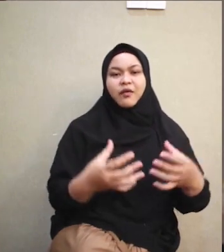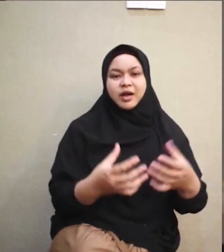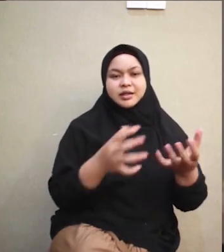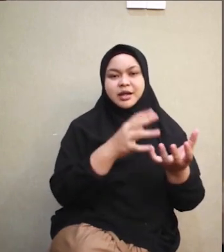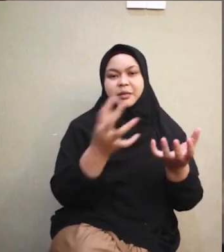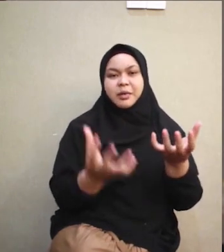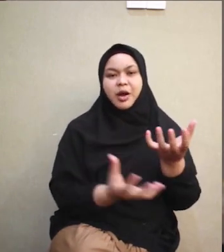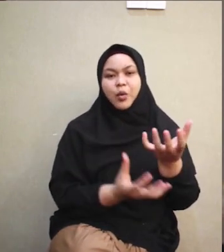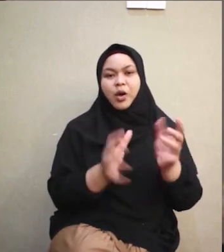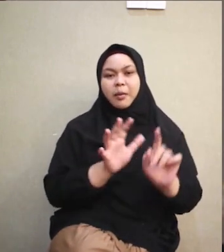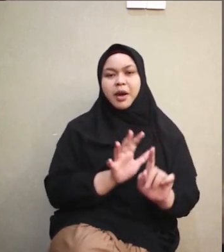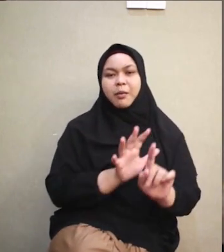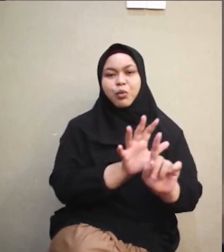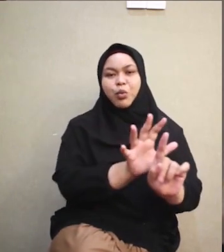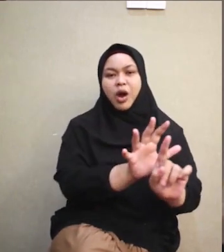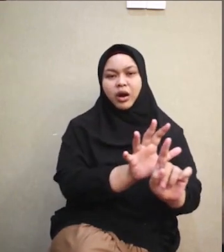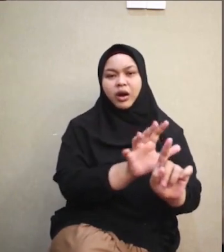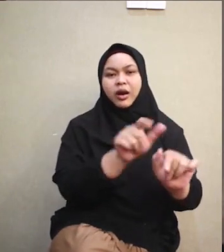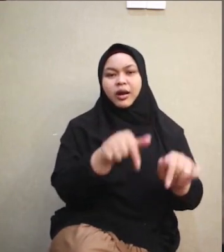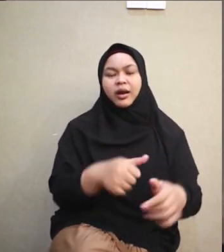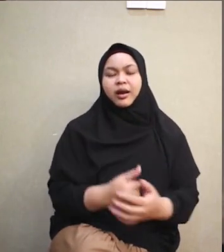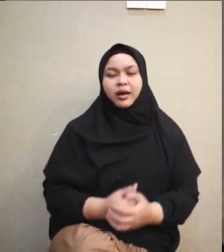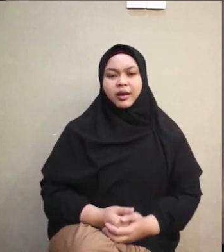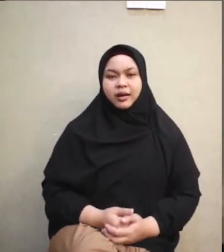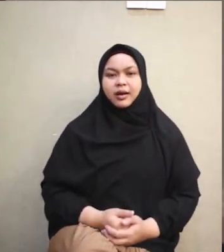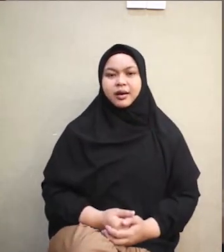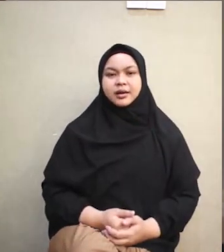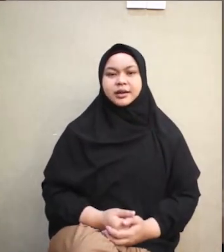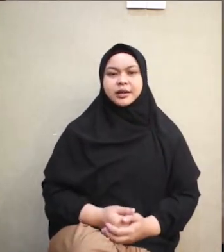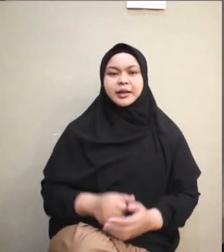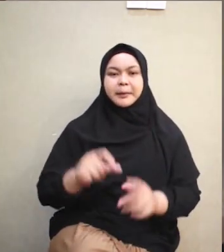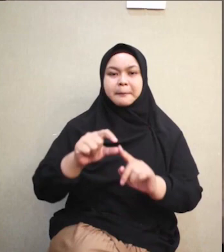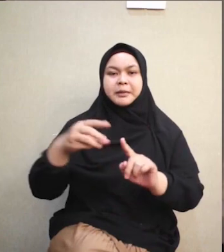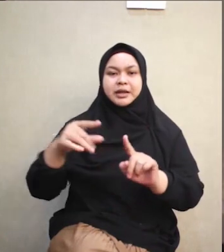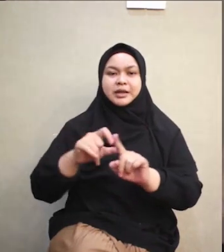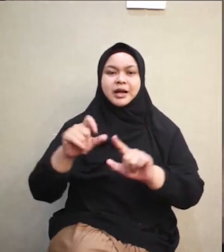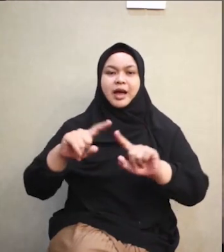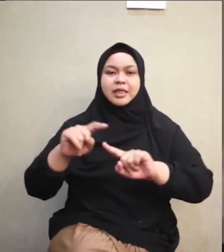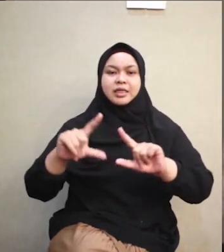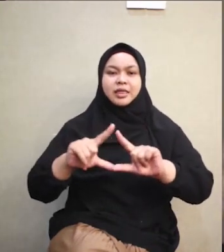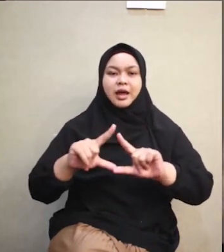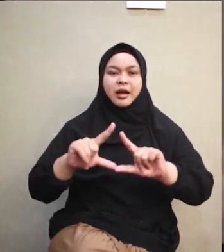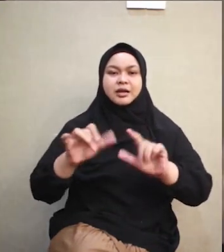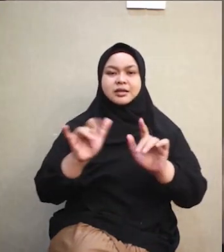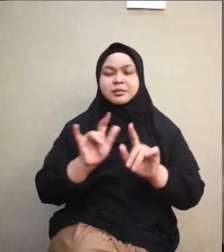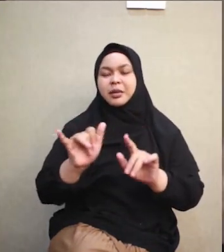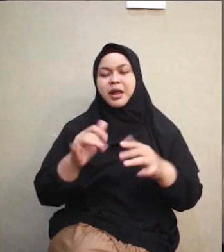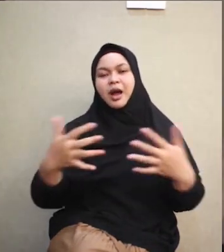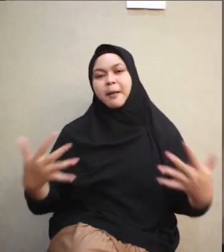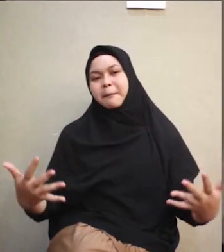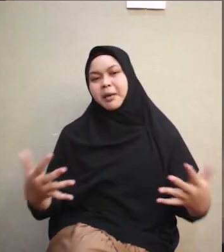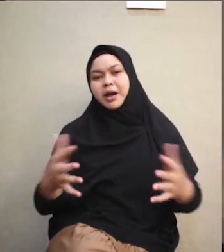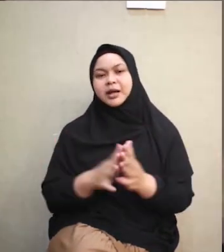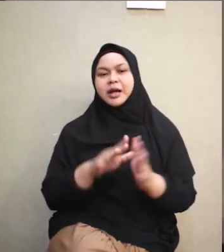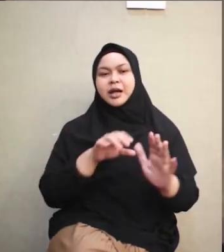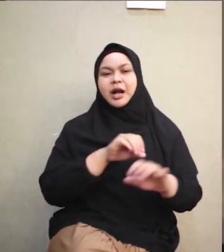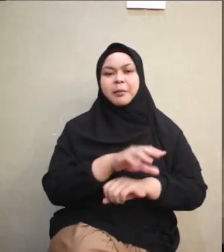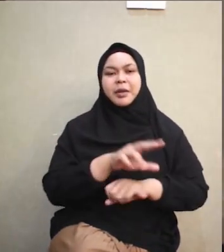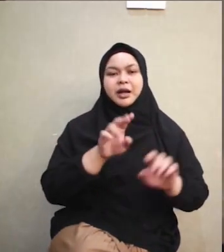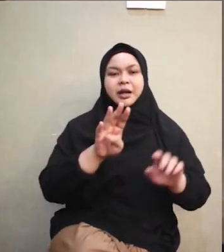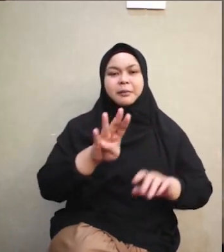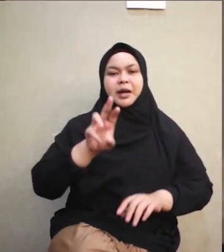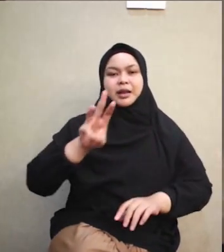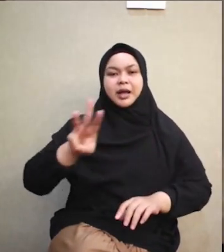Pengampuan keperdataannya Seperti apa dan dampak dari 433 di dalam buku satu dikatakan Ketika